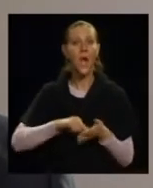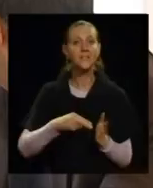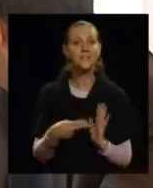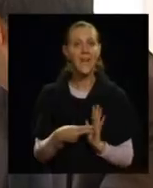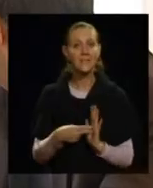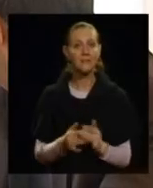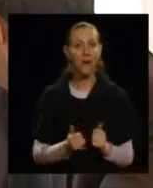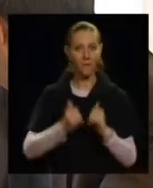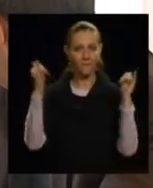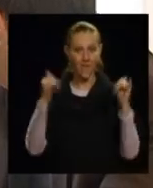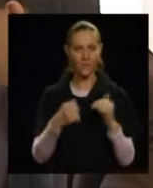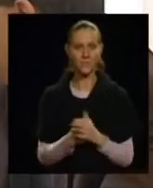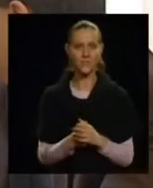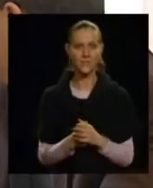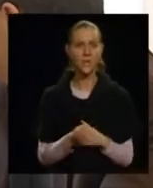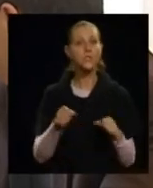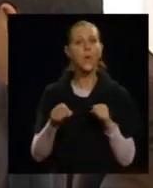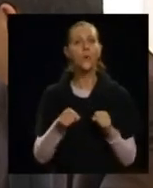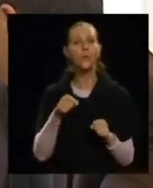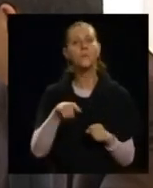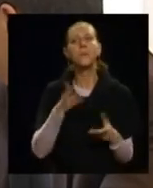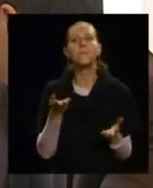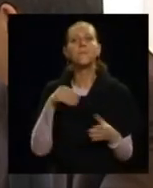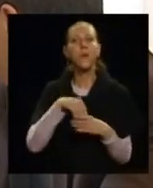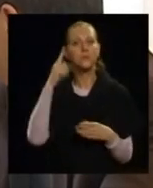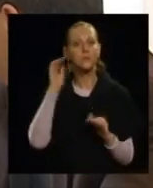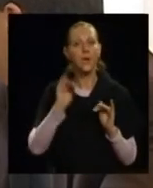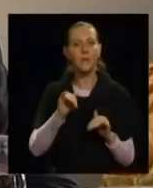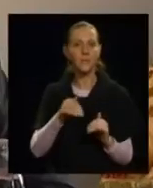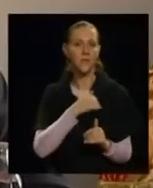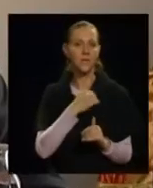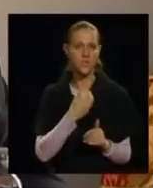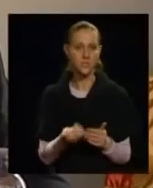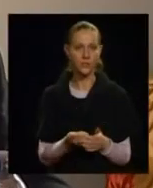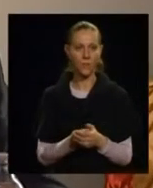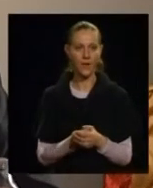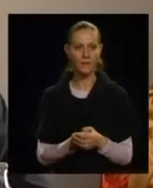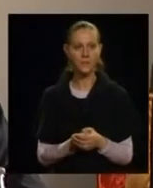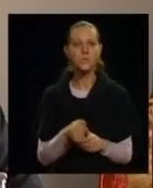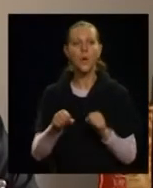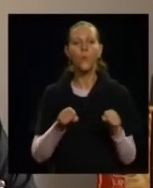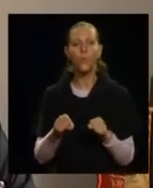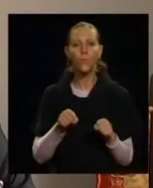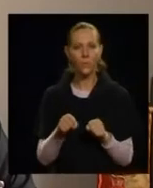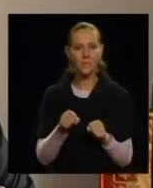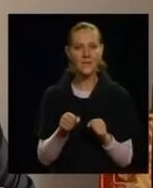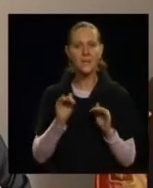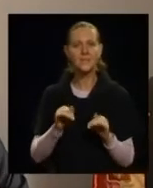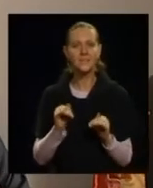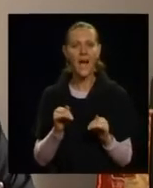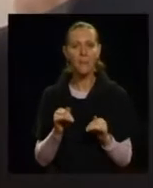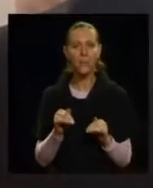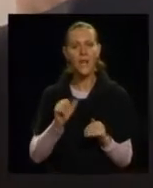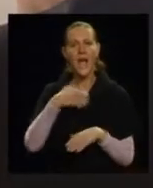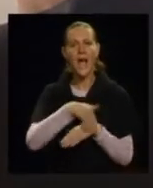technika fejlődését. Az önkormányzat most miben tudja támogatni az iskolát? Az önkormányzati